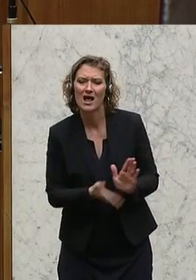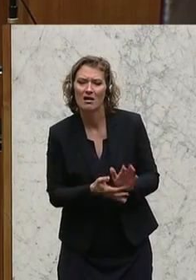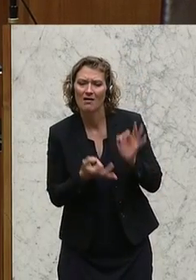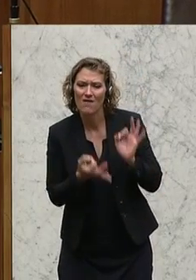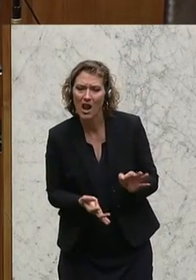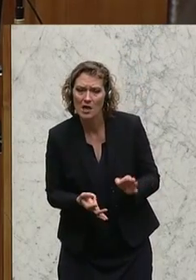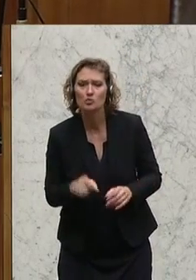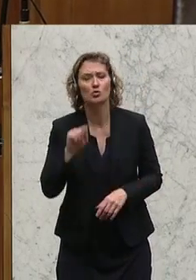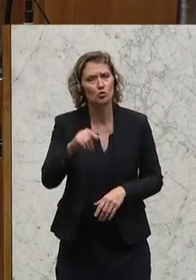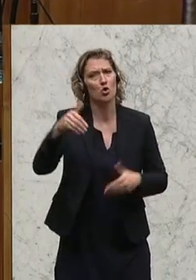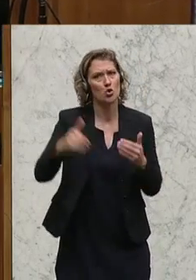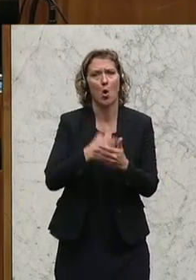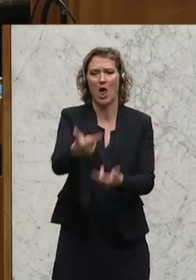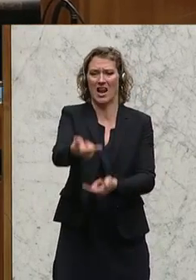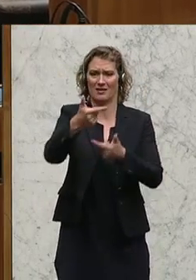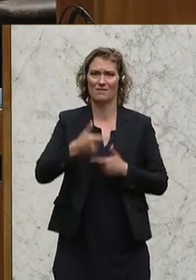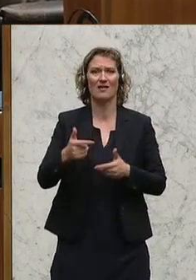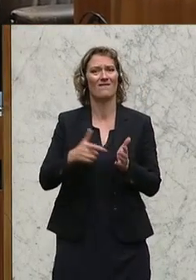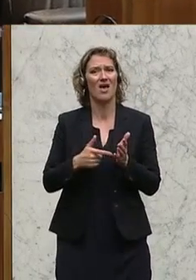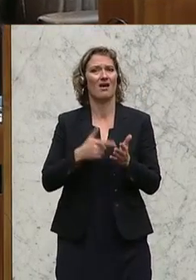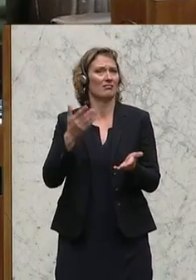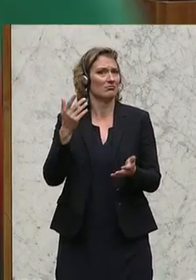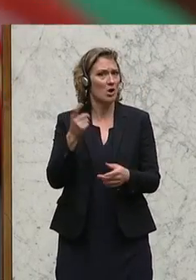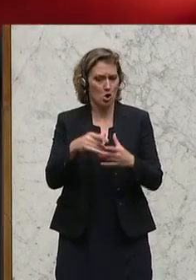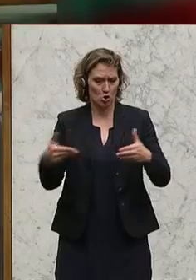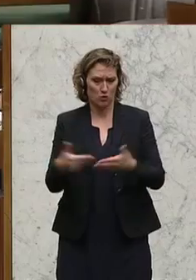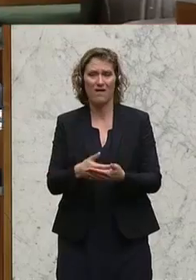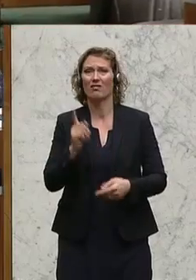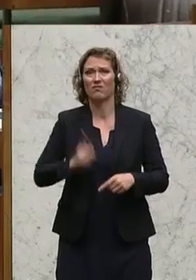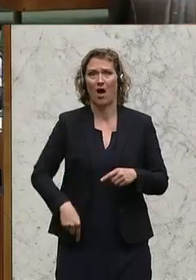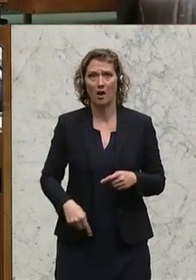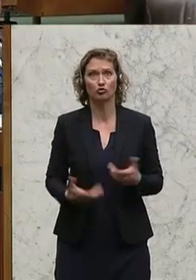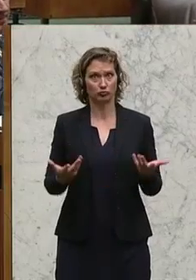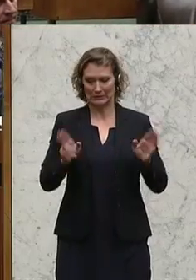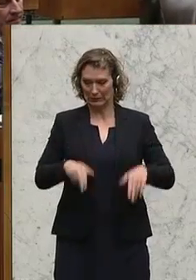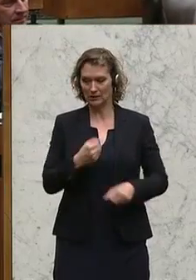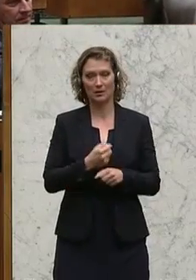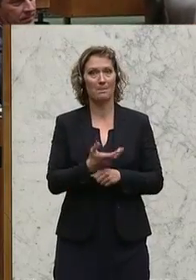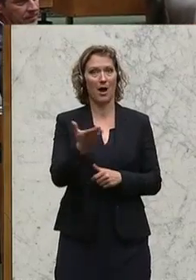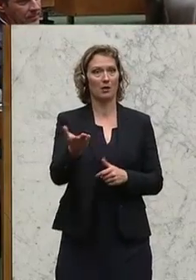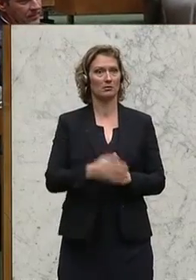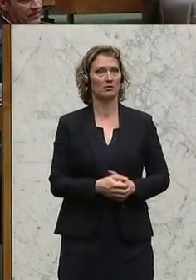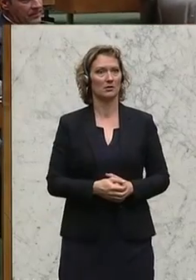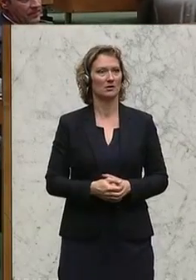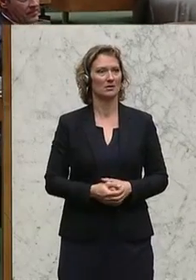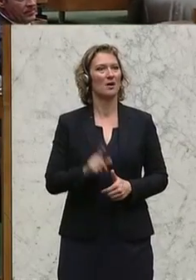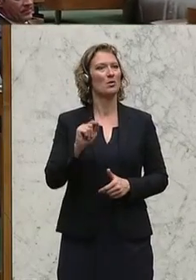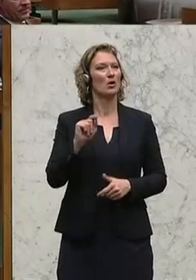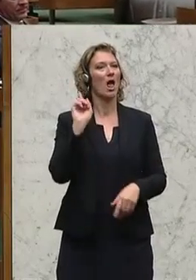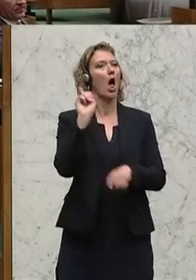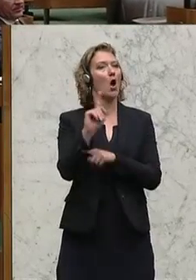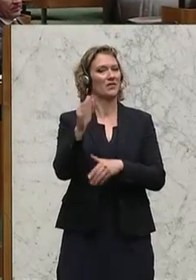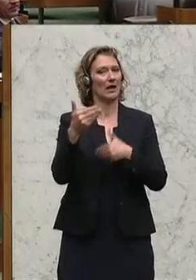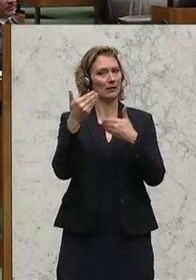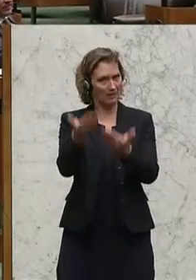du lieferst mir neue Kuverts. Und das ist das einzige Richtige, was Sie rechtlich machen können. Das ist das, was der